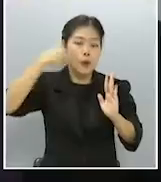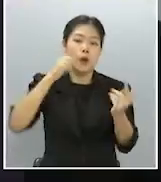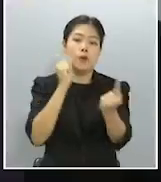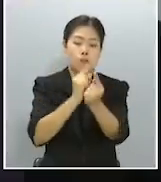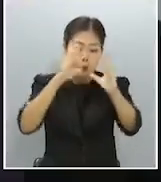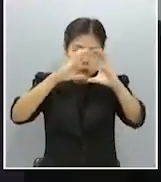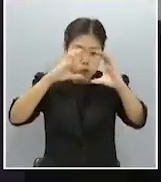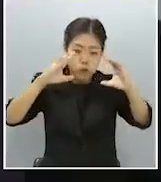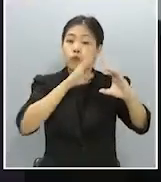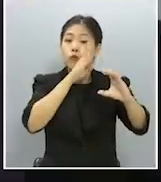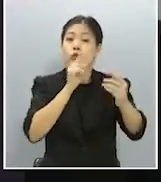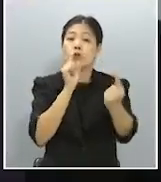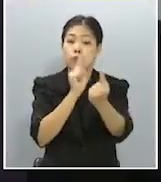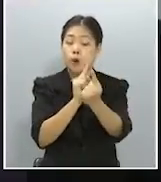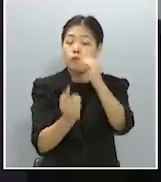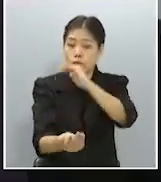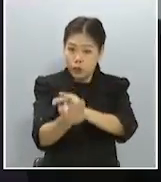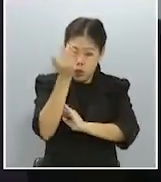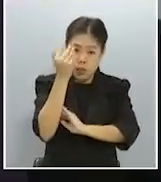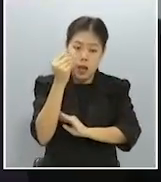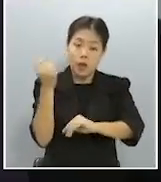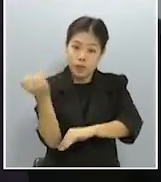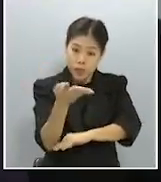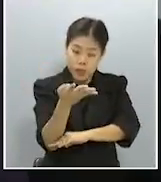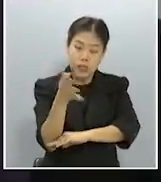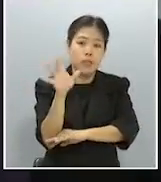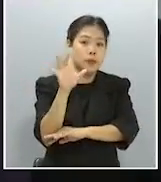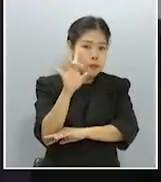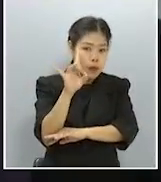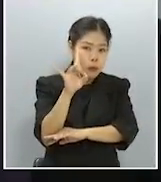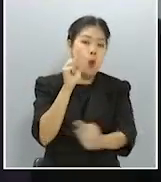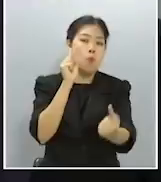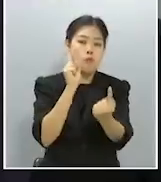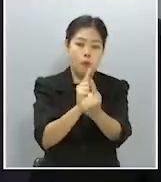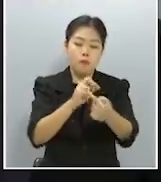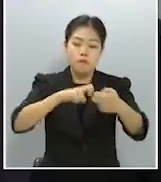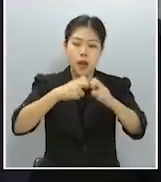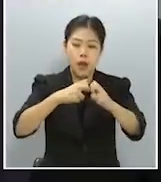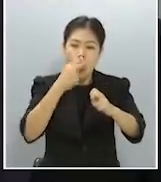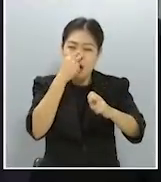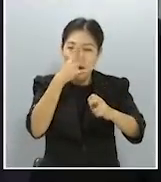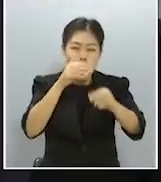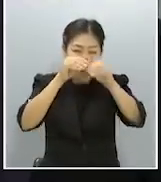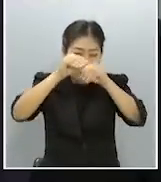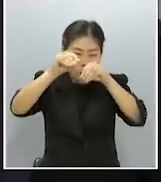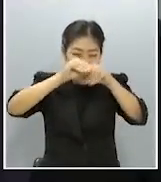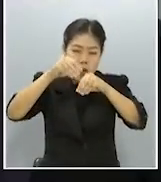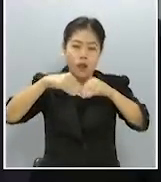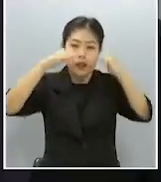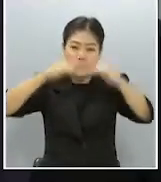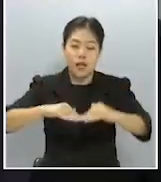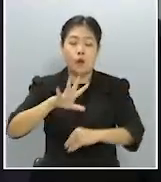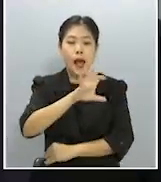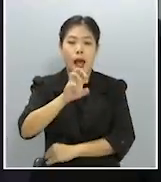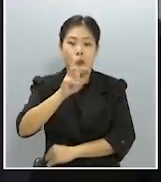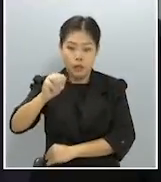ที่เดินทางทั้งทางรถช่วงเช้ามืดนะคะตี4จนถึง8โมงเช้าจะเจอปัญหาทัศนวิสัยหรือว่าระยะการมองเห็นนั้นต่ำกว่า500เมตรถึง